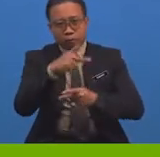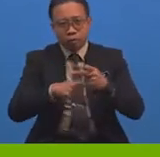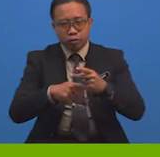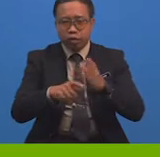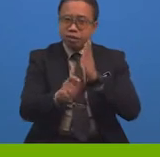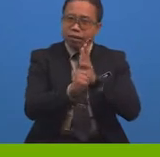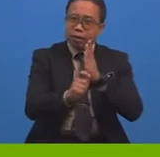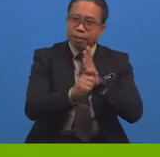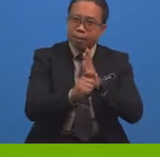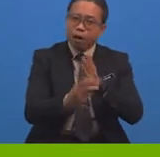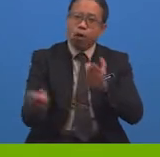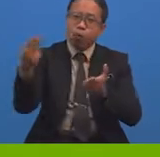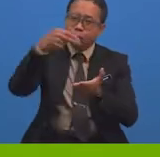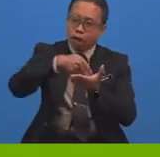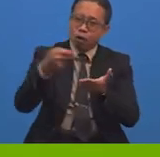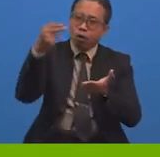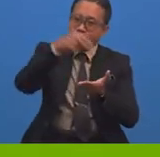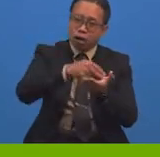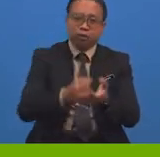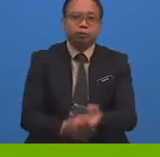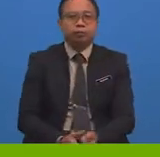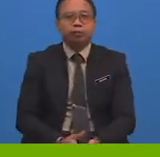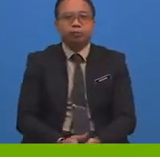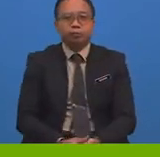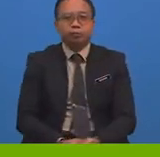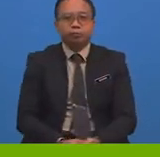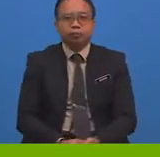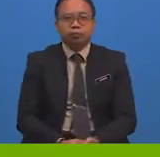penambahan berbunga 12